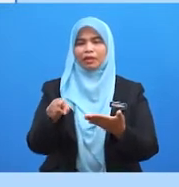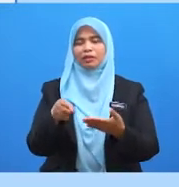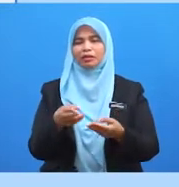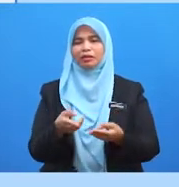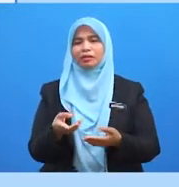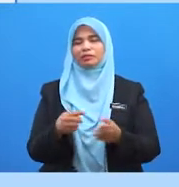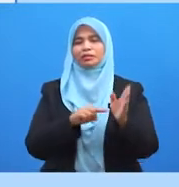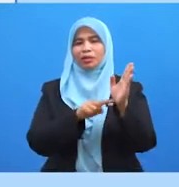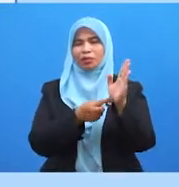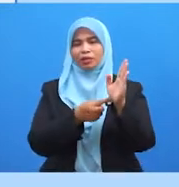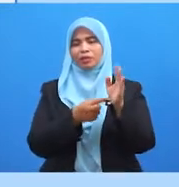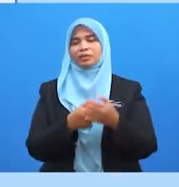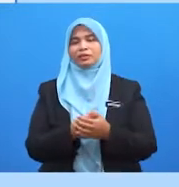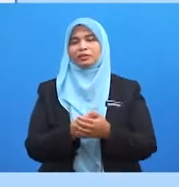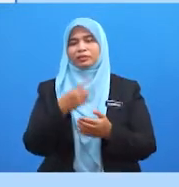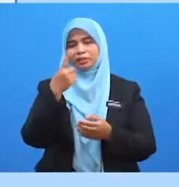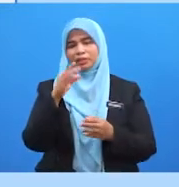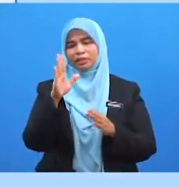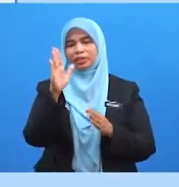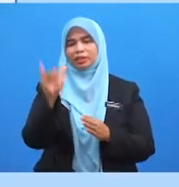balik yang sistematik.